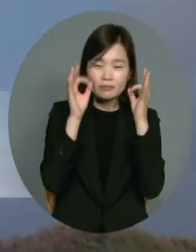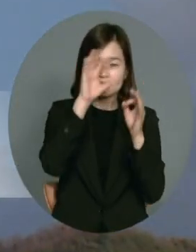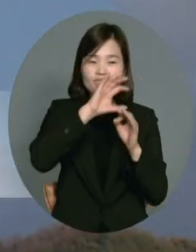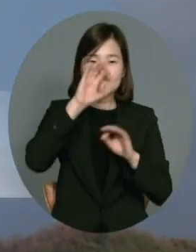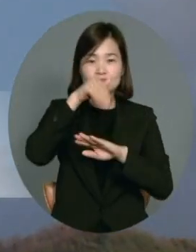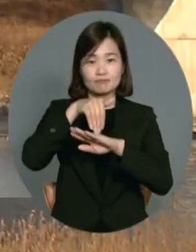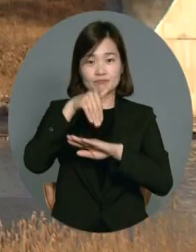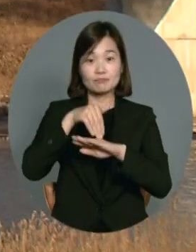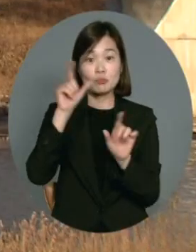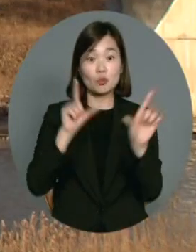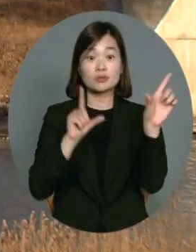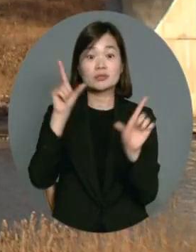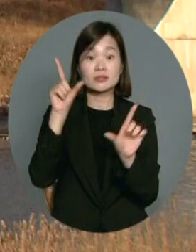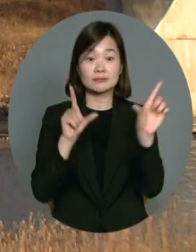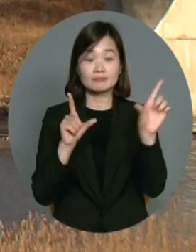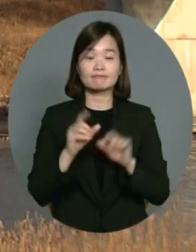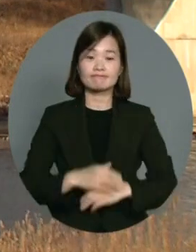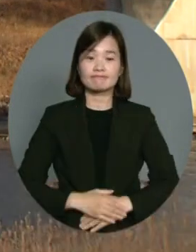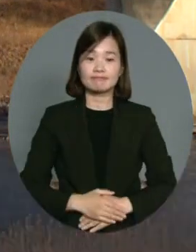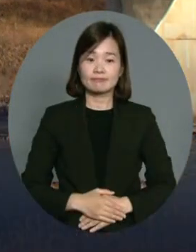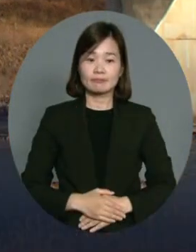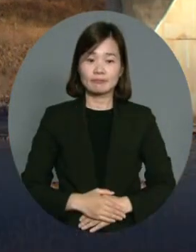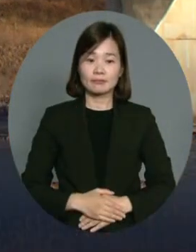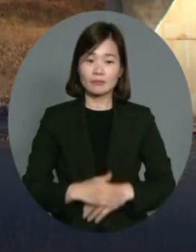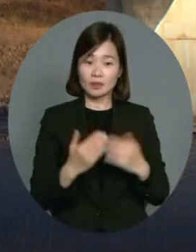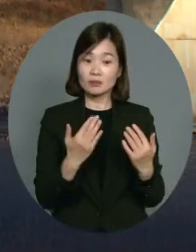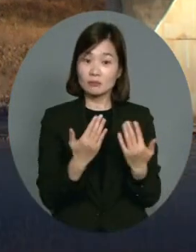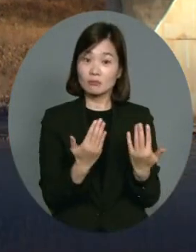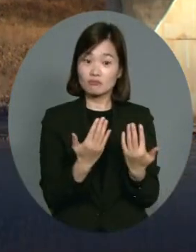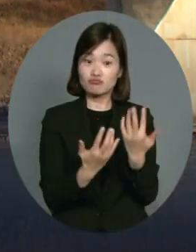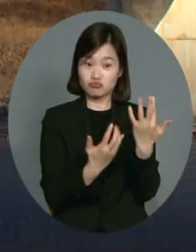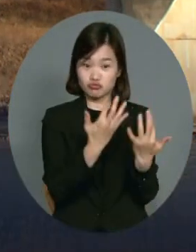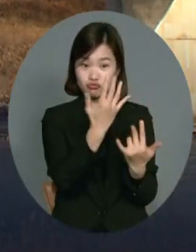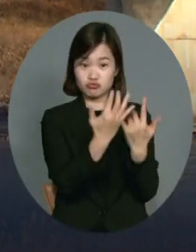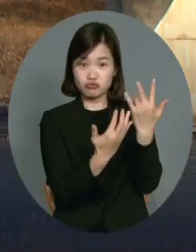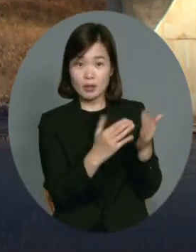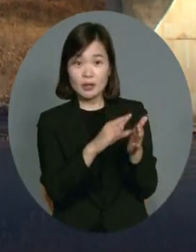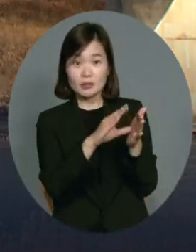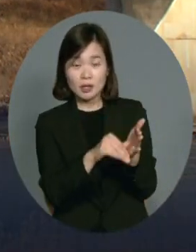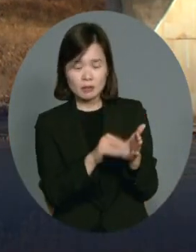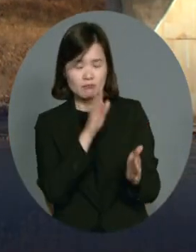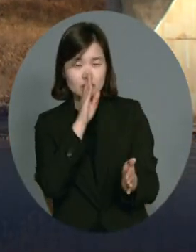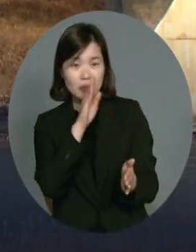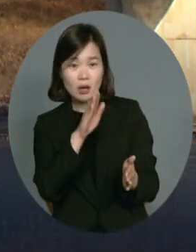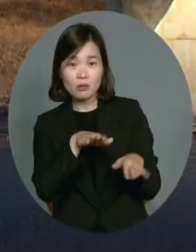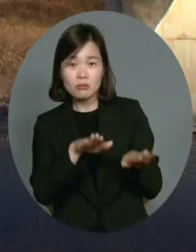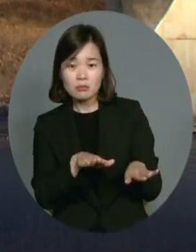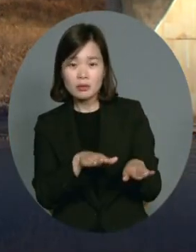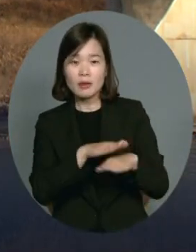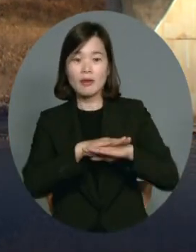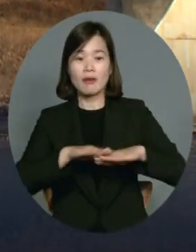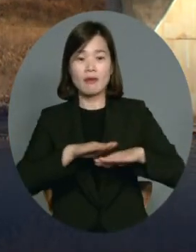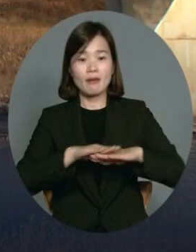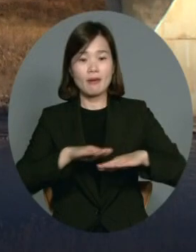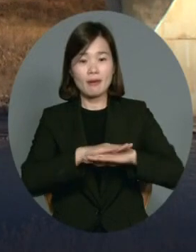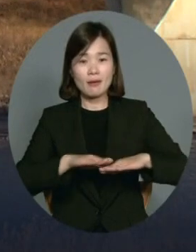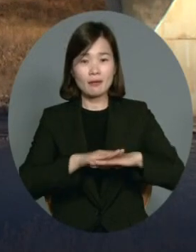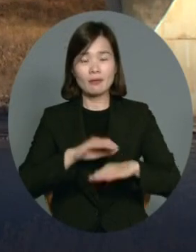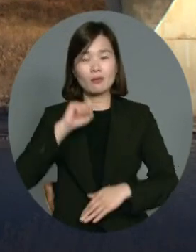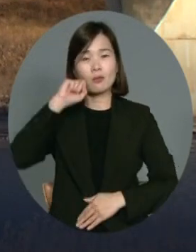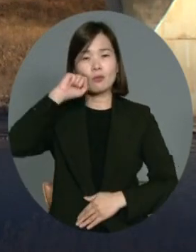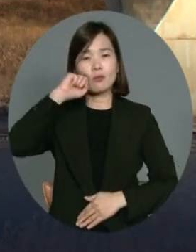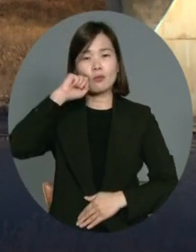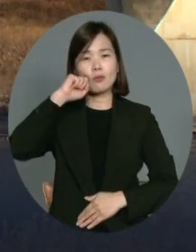연습했습니다. 실제적으로는 우리 시군에서 막상 산불이 발생하면은 그에 대해서 또 제대로 된